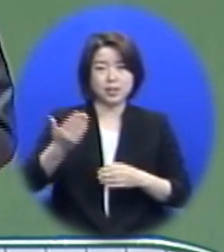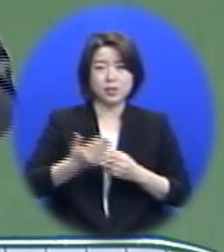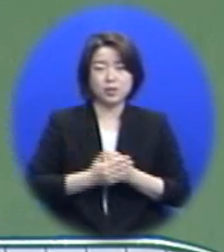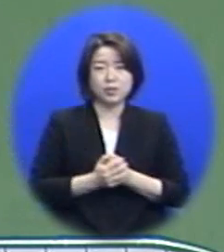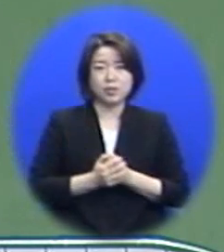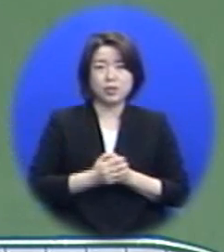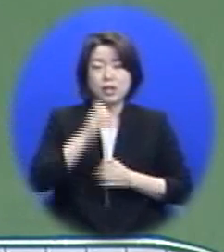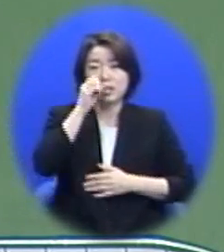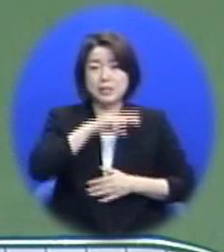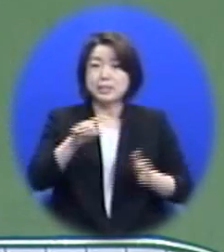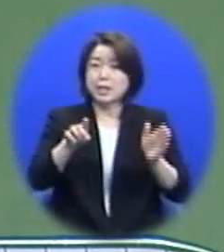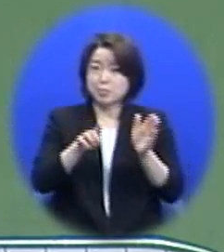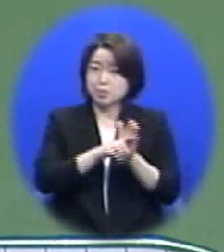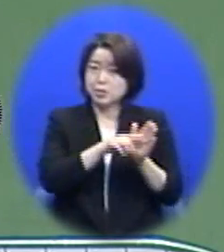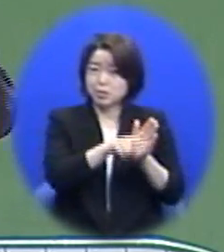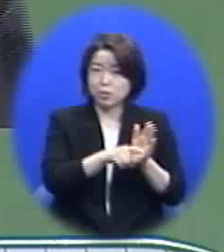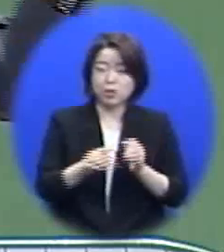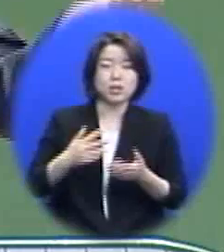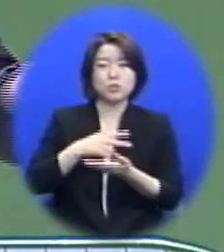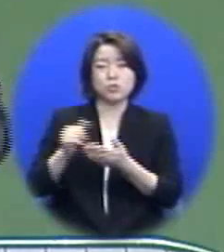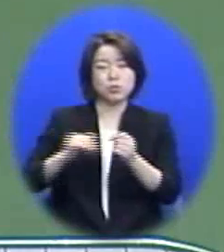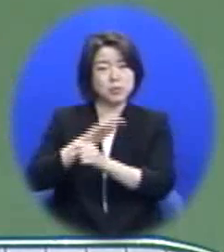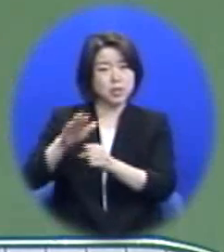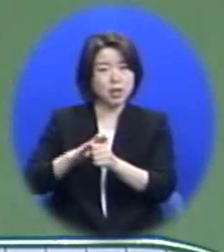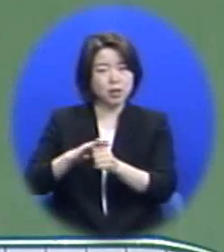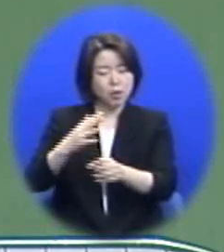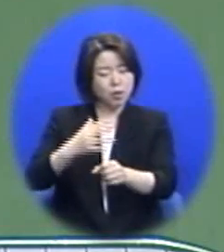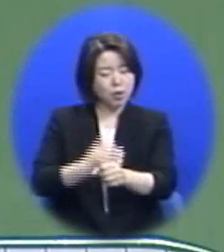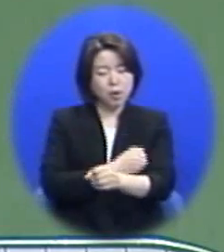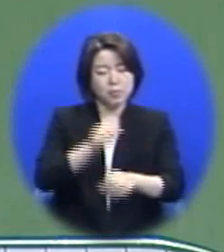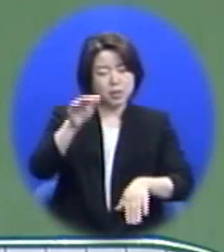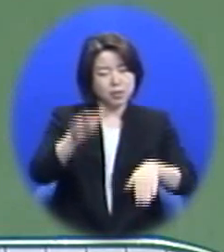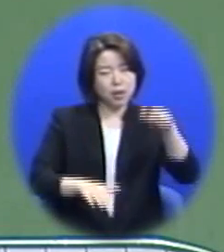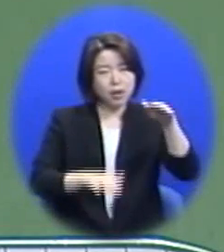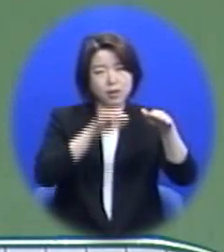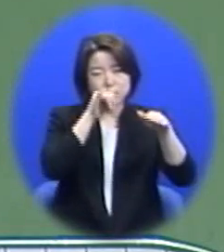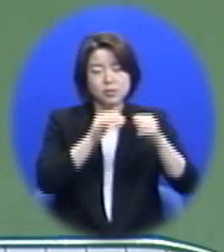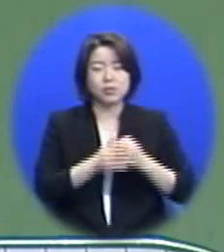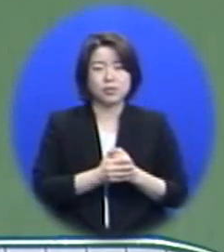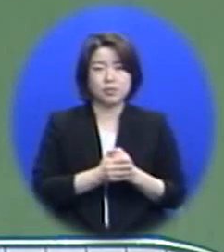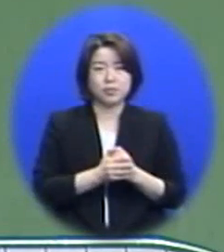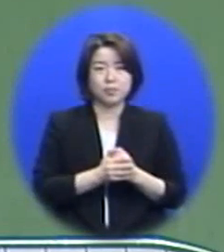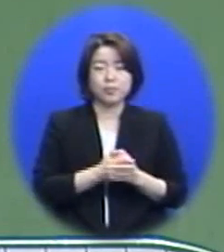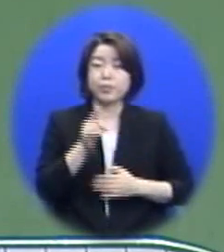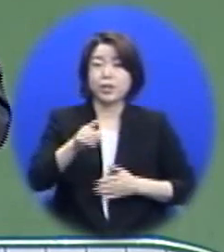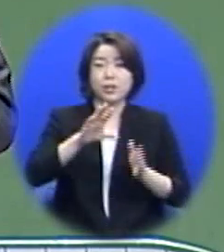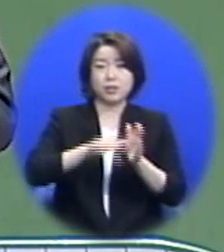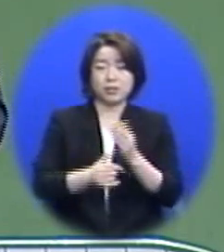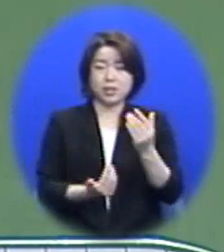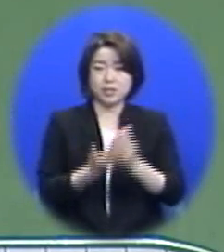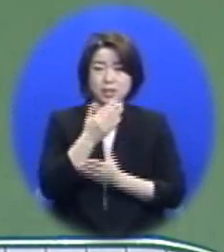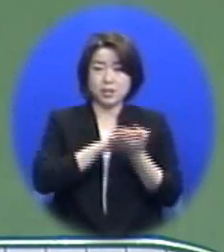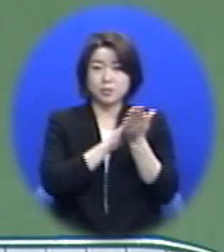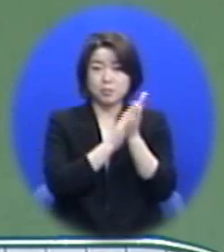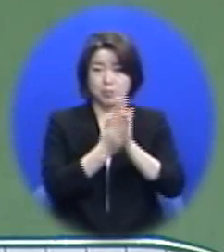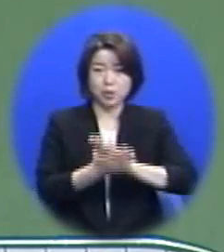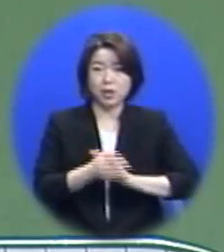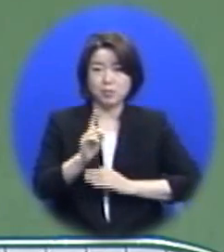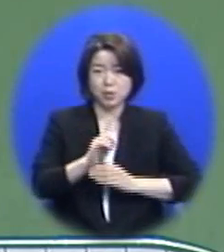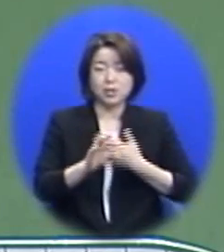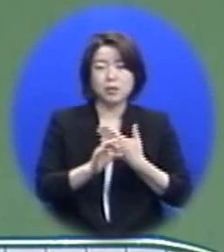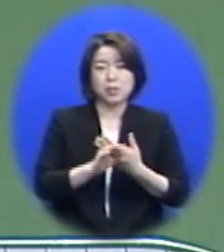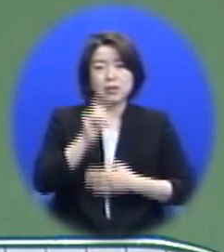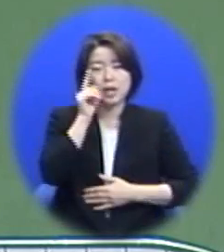사모하시는 것과 주님을 사랑하는 것은 엄청나게 다른 것입니다 그때 일어나는 변화가 악이